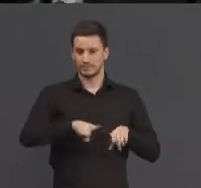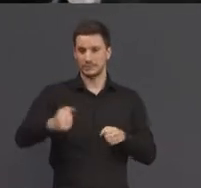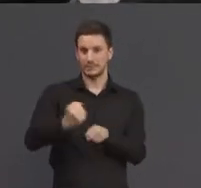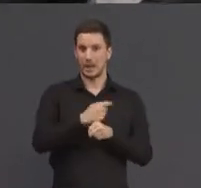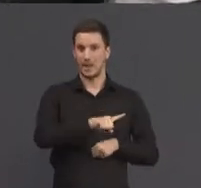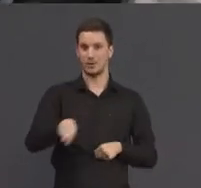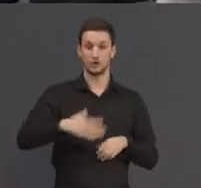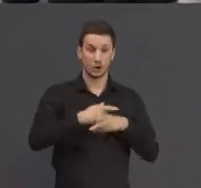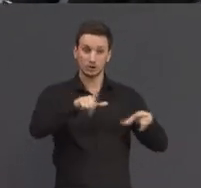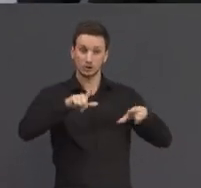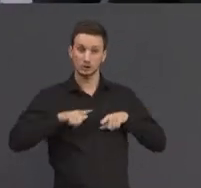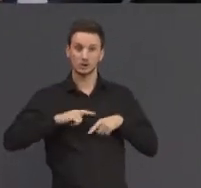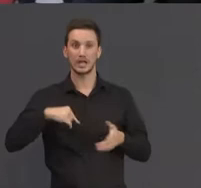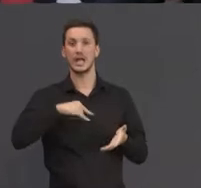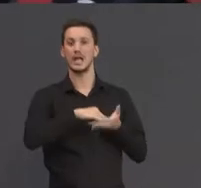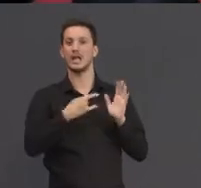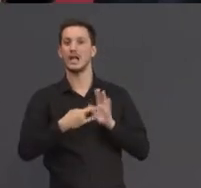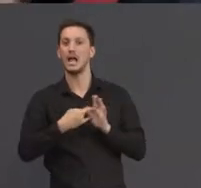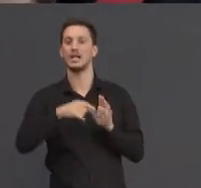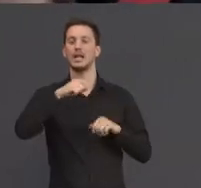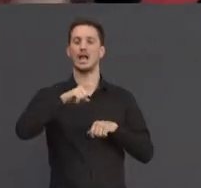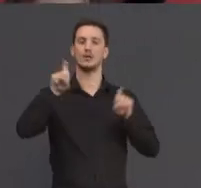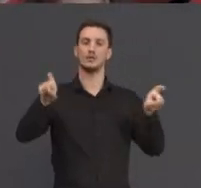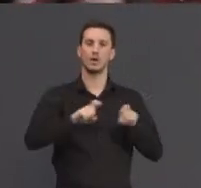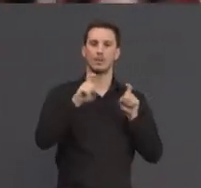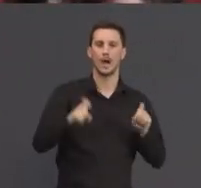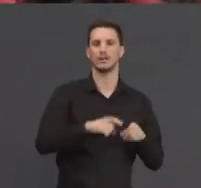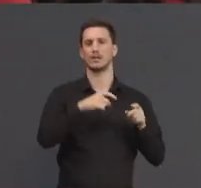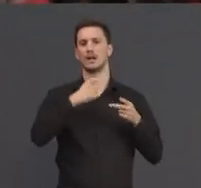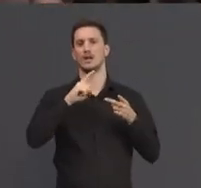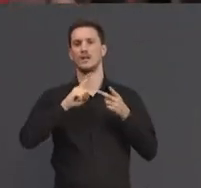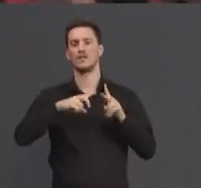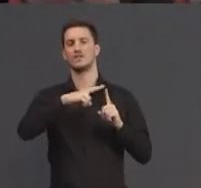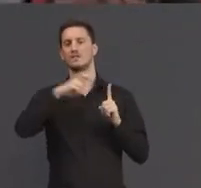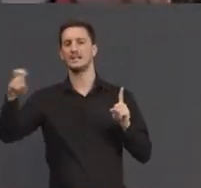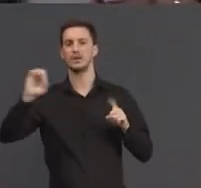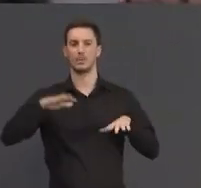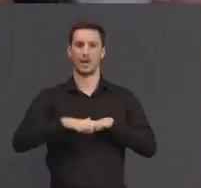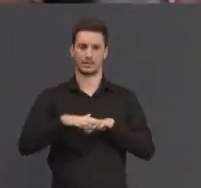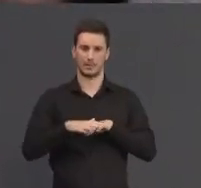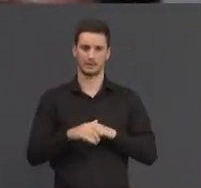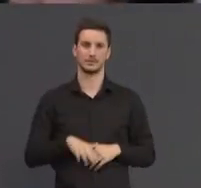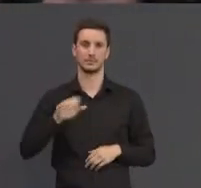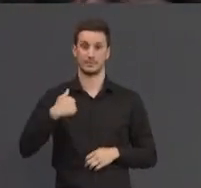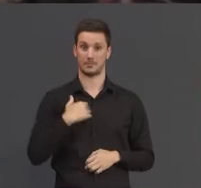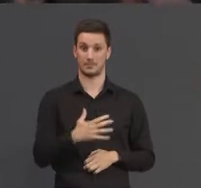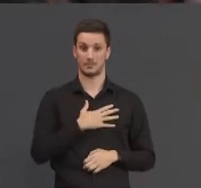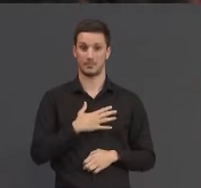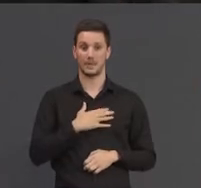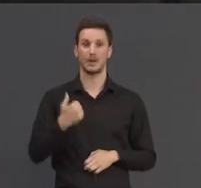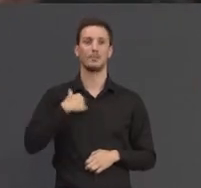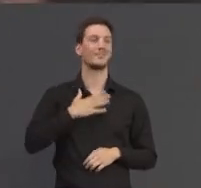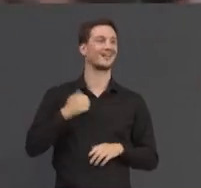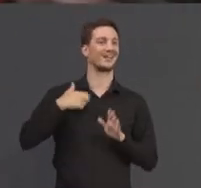d'ells graduats en enginyeria informàtica, matemàtiques o física, entre d'altres. Per tant, la meva no és la